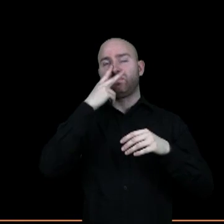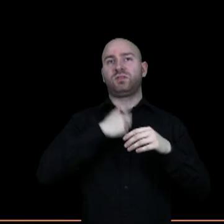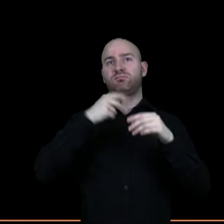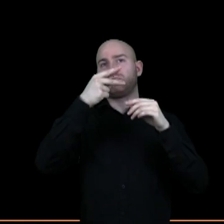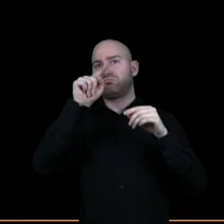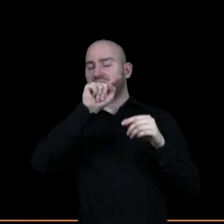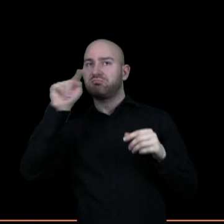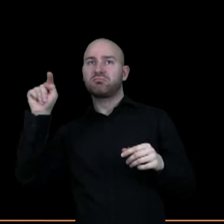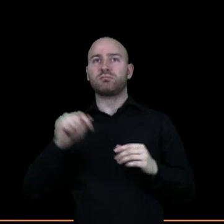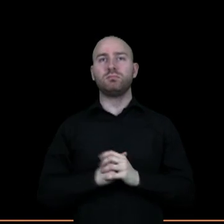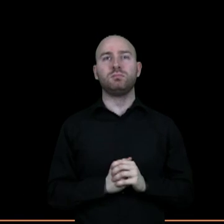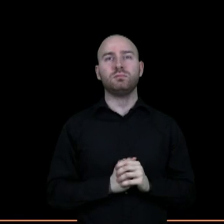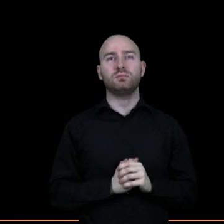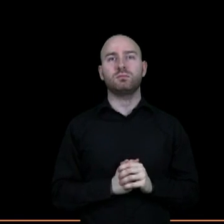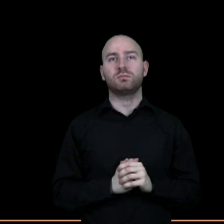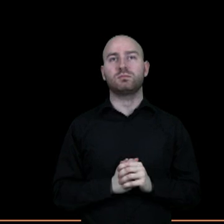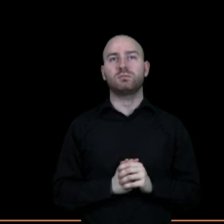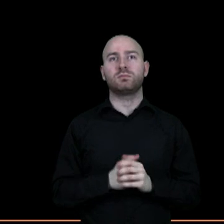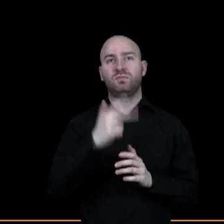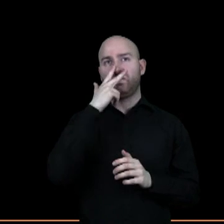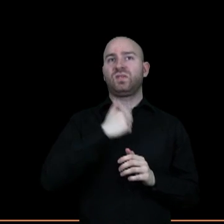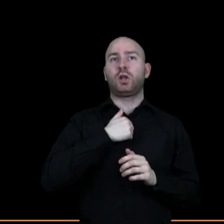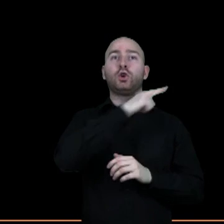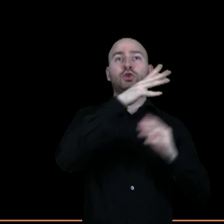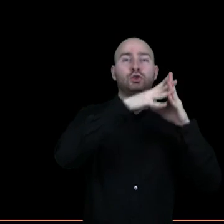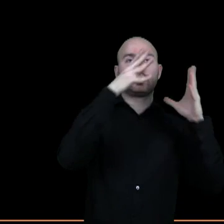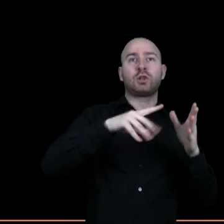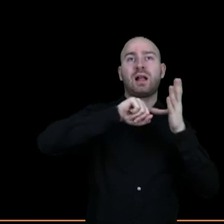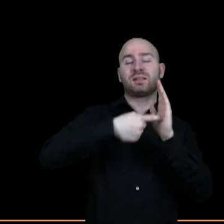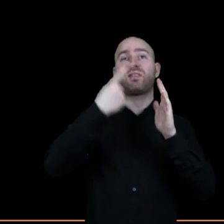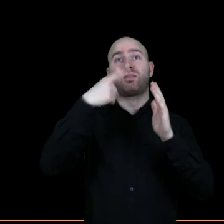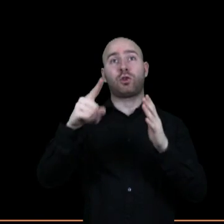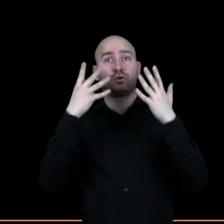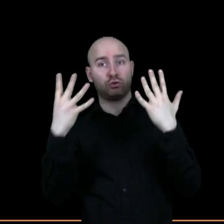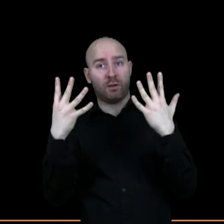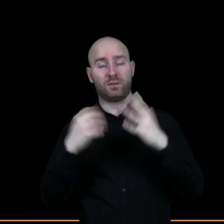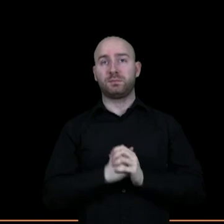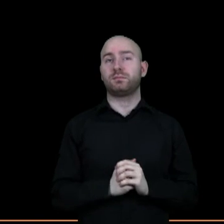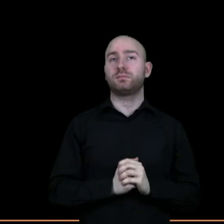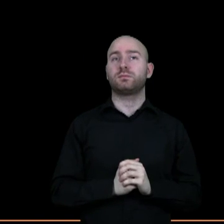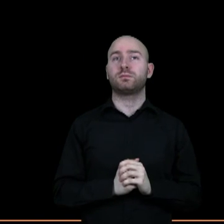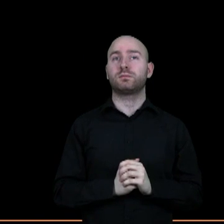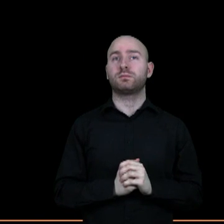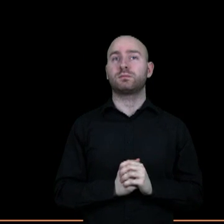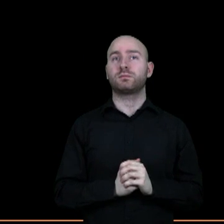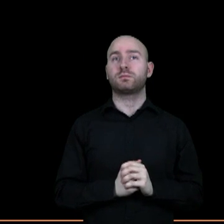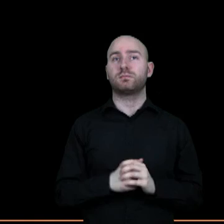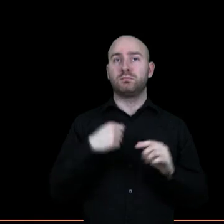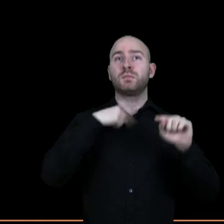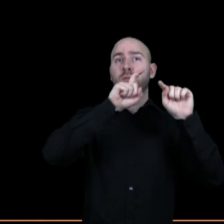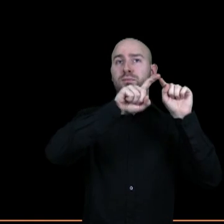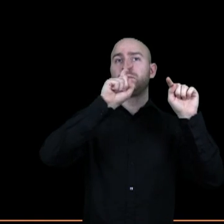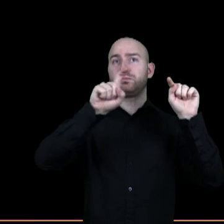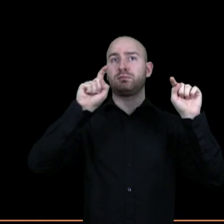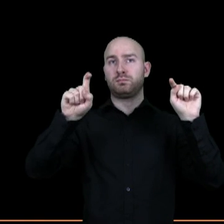a tu 10 tysięcy razy D9. Tutaj to widać. 10 tysięcy razy D9. Trzeba kliknąć, żeby w polu okazała